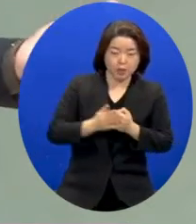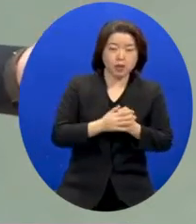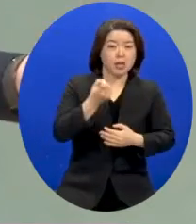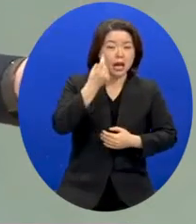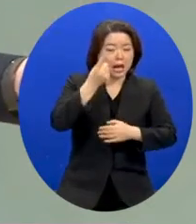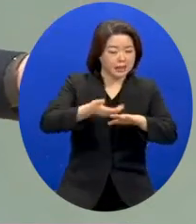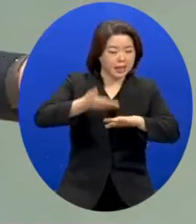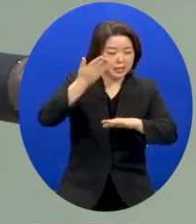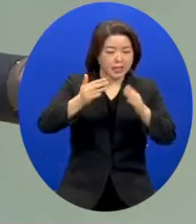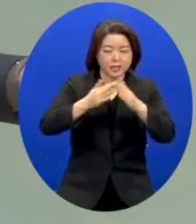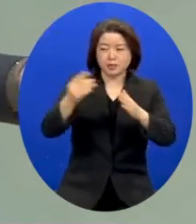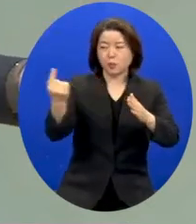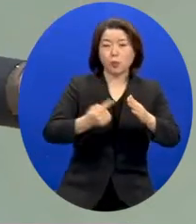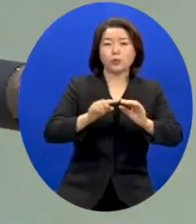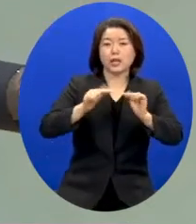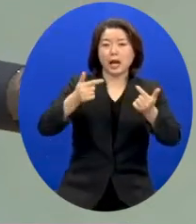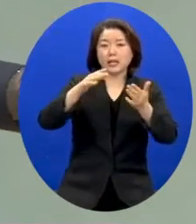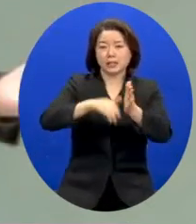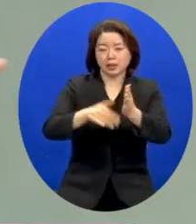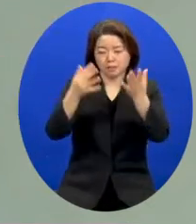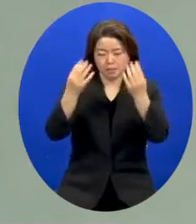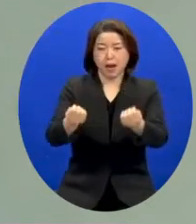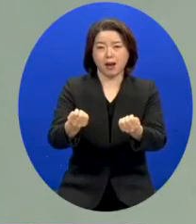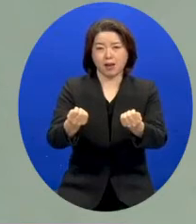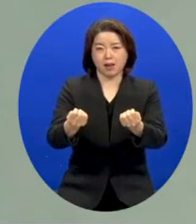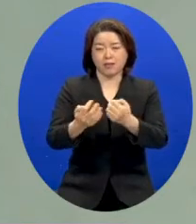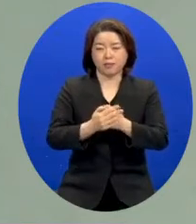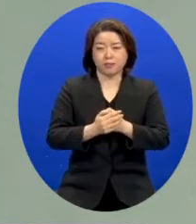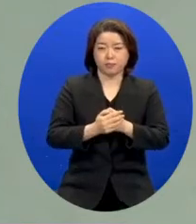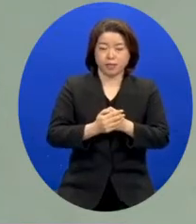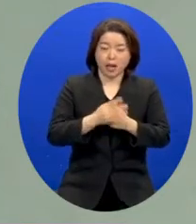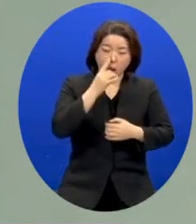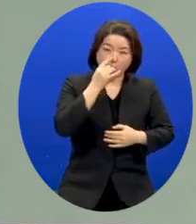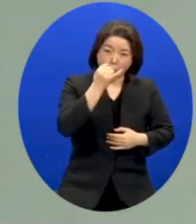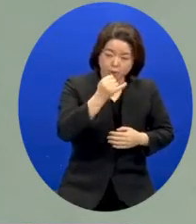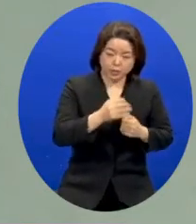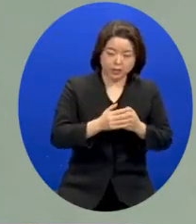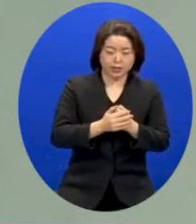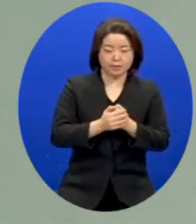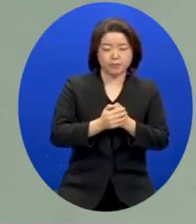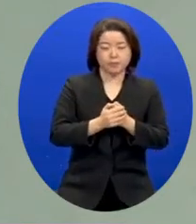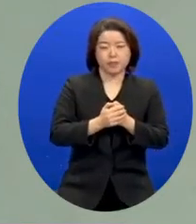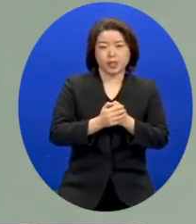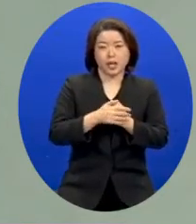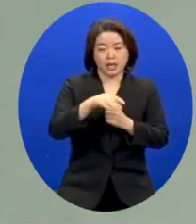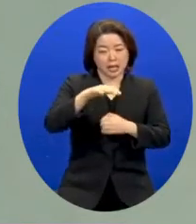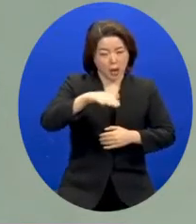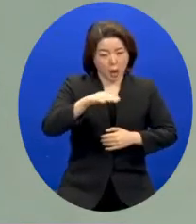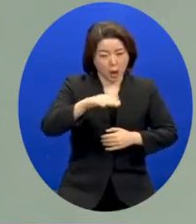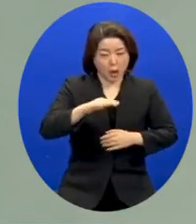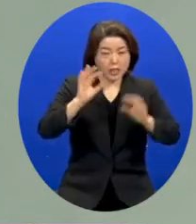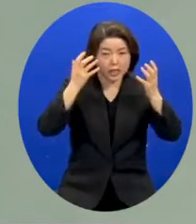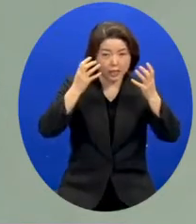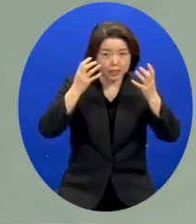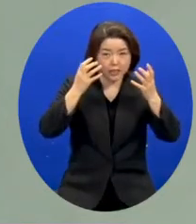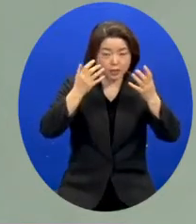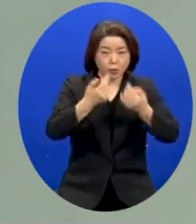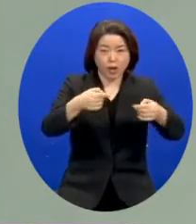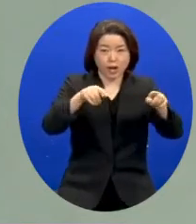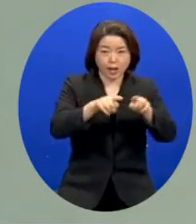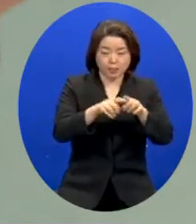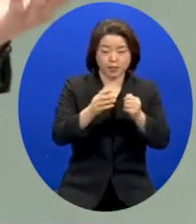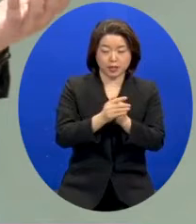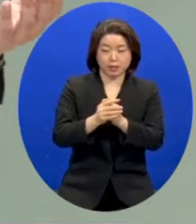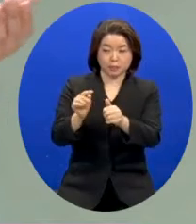집에 들어오지 않으실 때가 많으셨어요. 어머니 캐롤라인 선교사님이 어린 아이들을 데리고